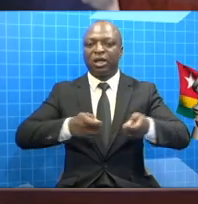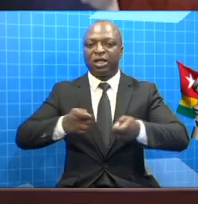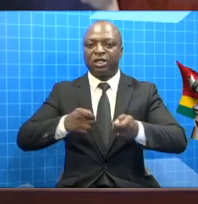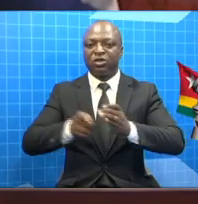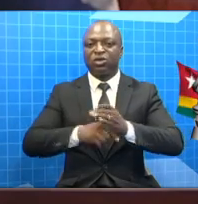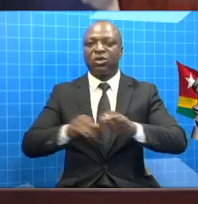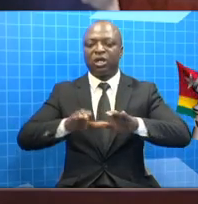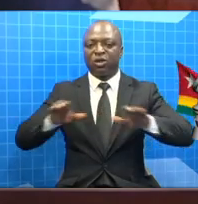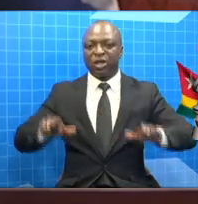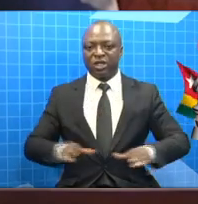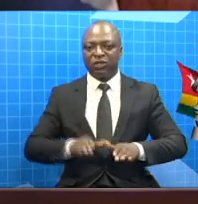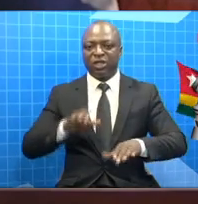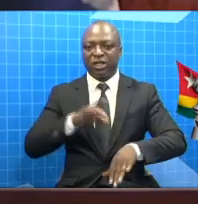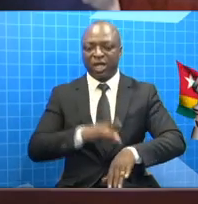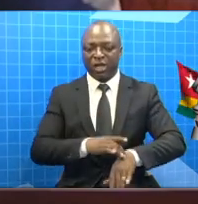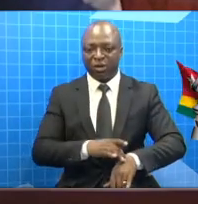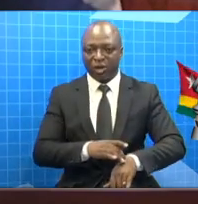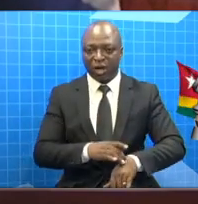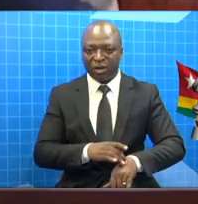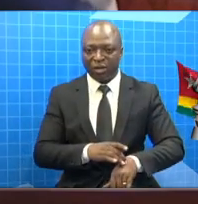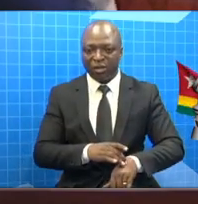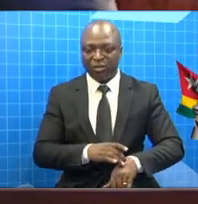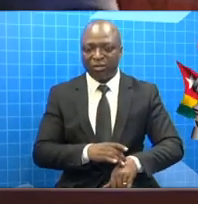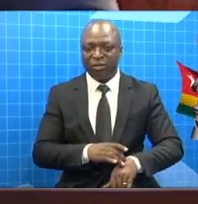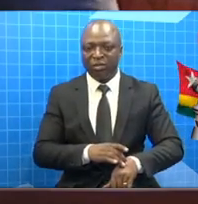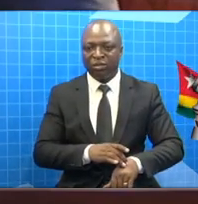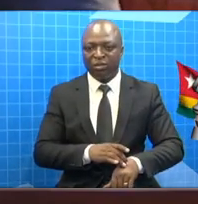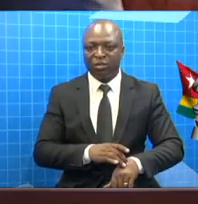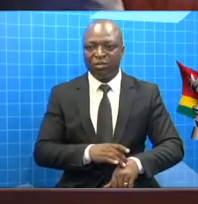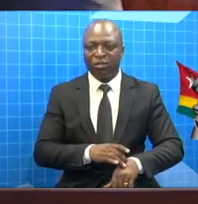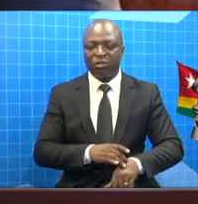des collectivités territoriales.